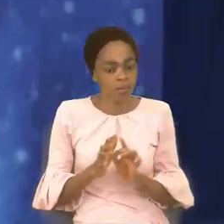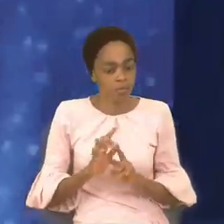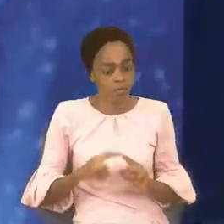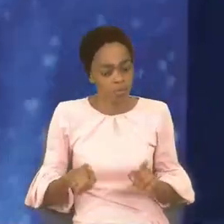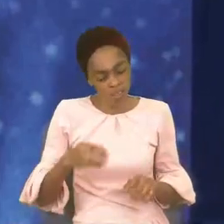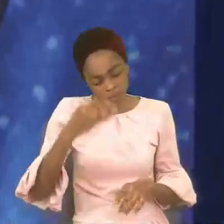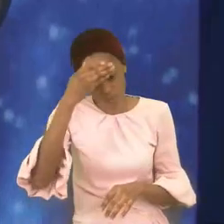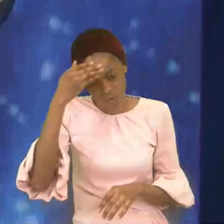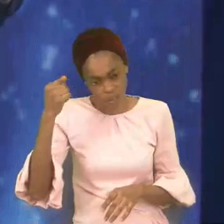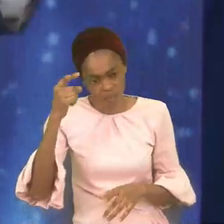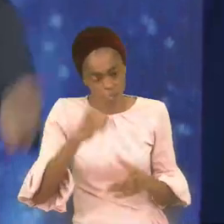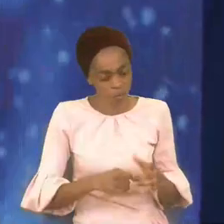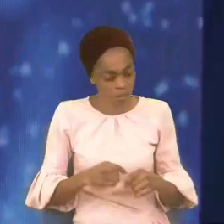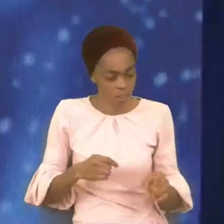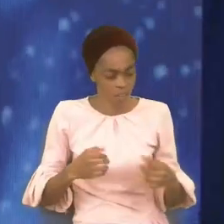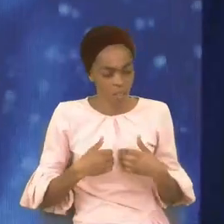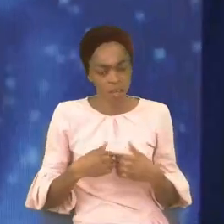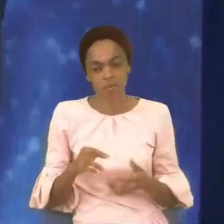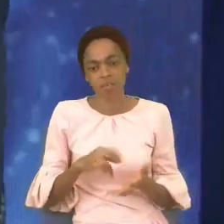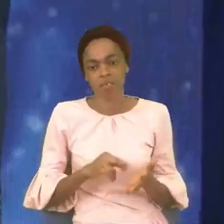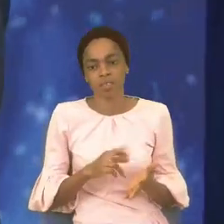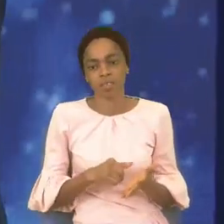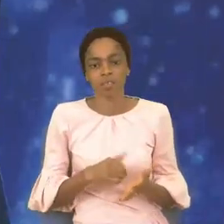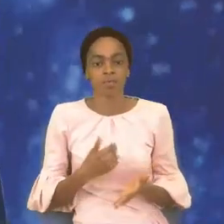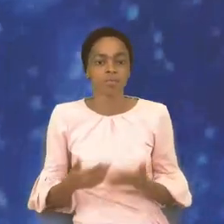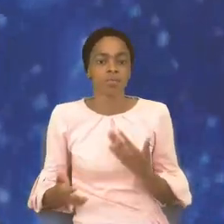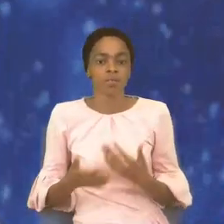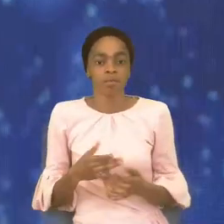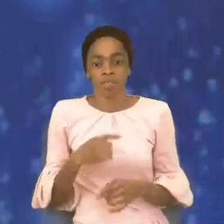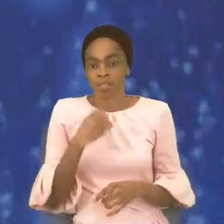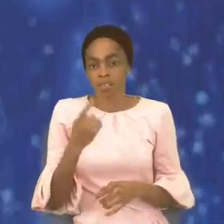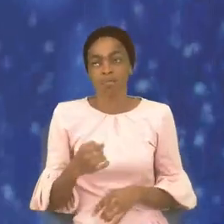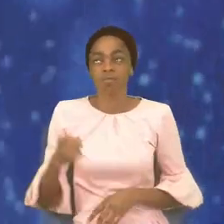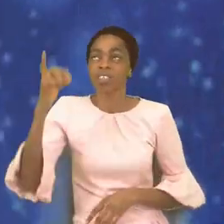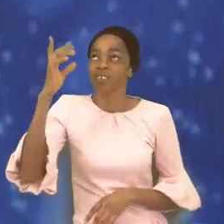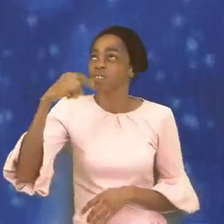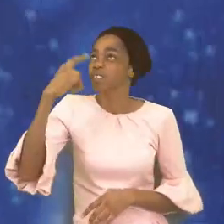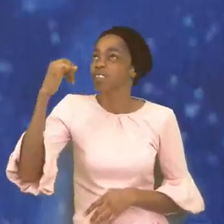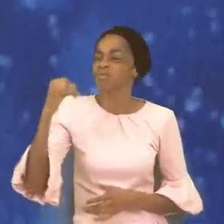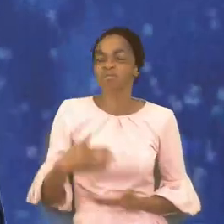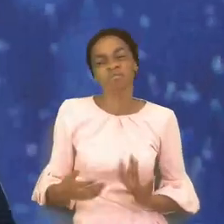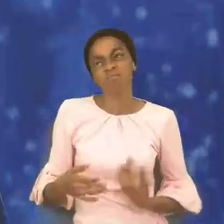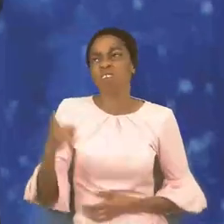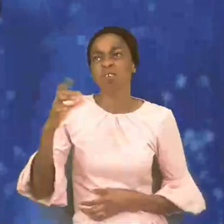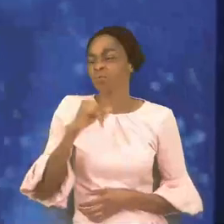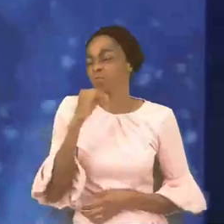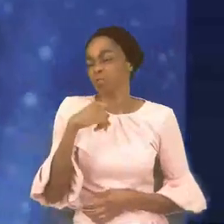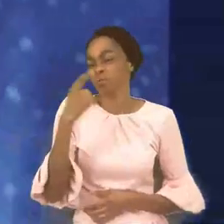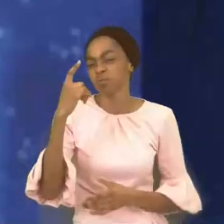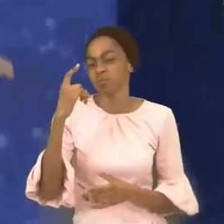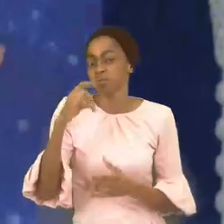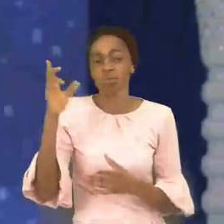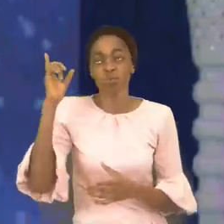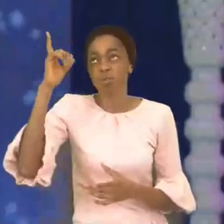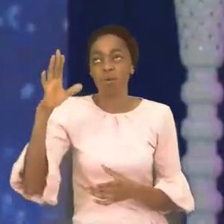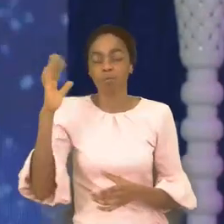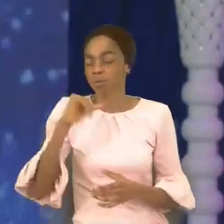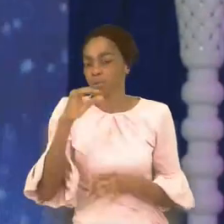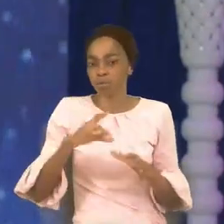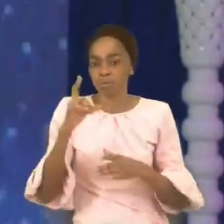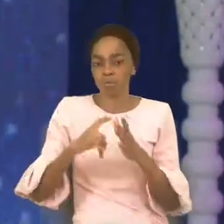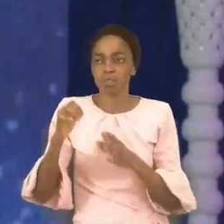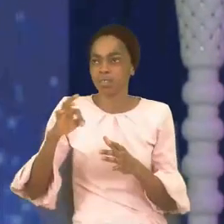ils oublient ce qu'ils ont lu. Peut-être disent, oui, Dieu l'a dit, mais Dieu ne peut pas faire ce qu'il a dit. Si je